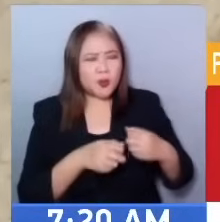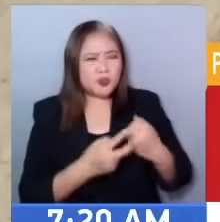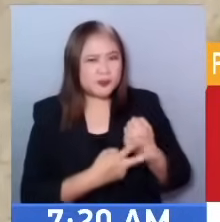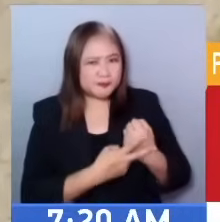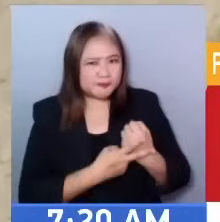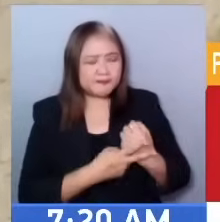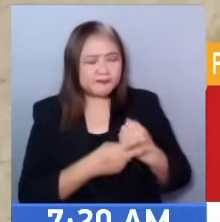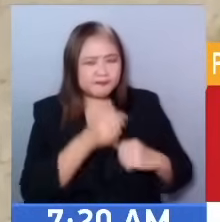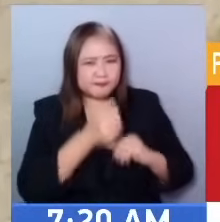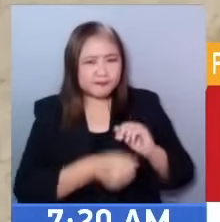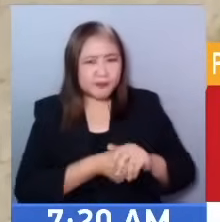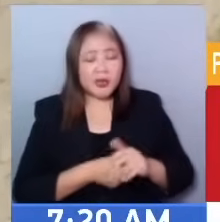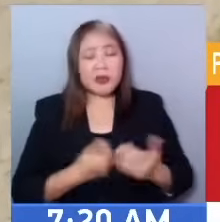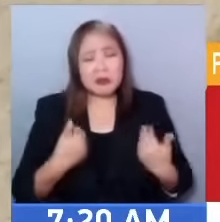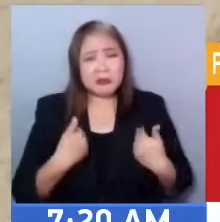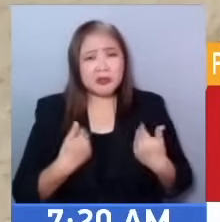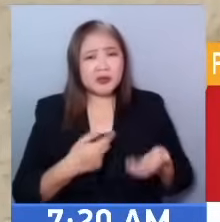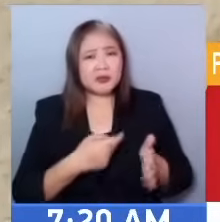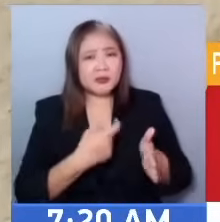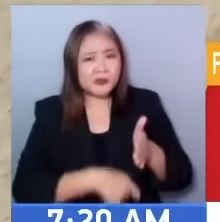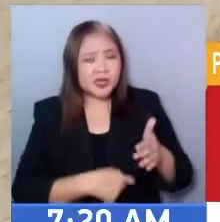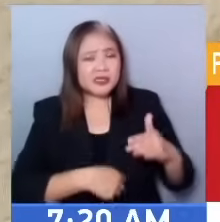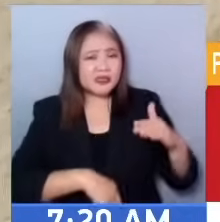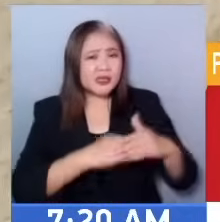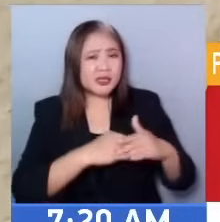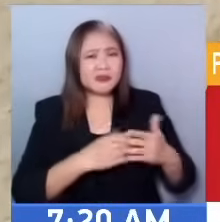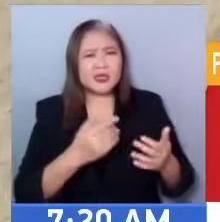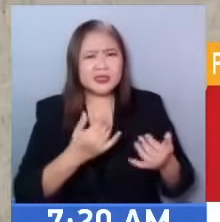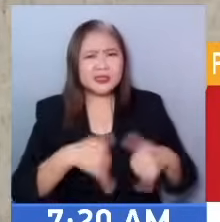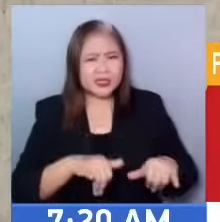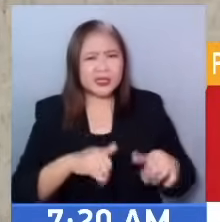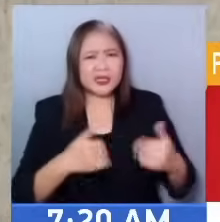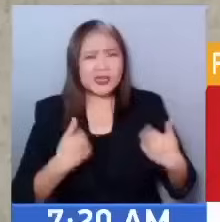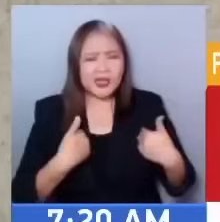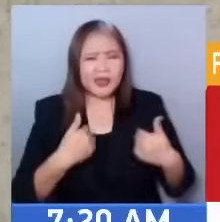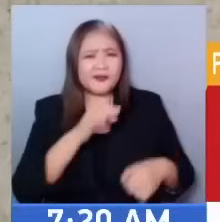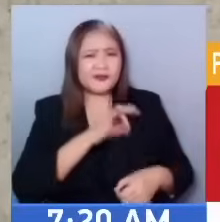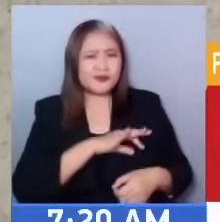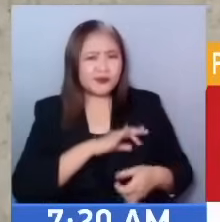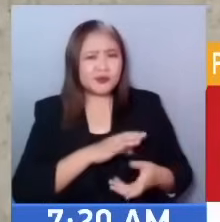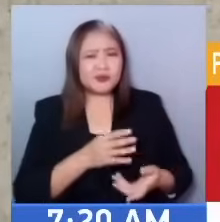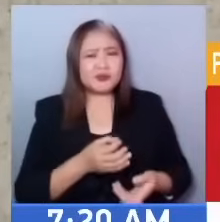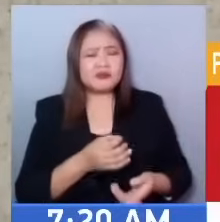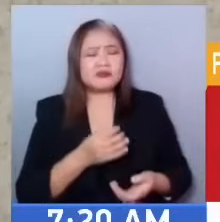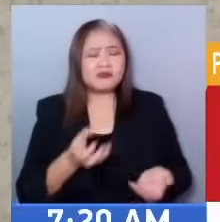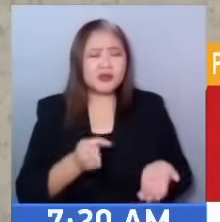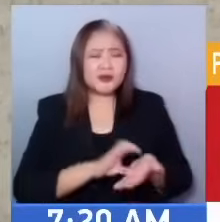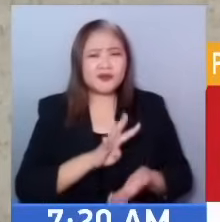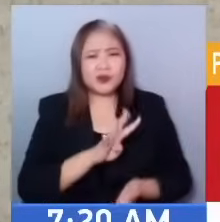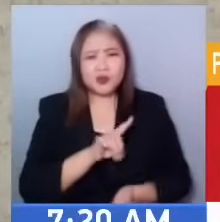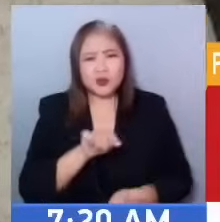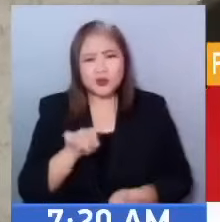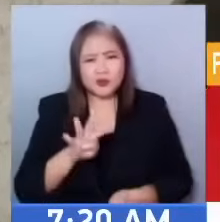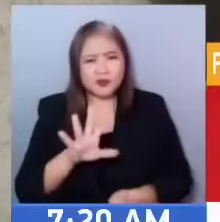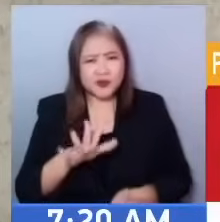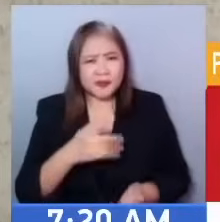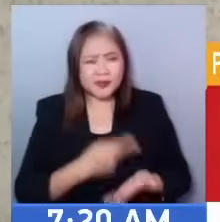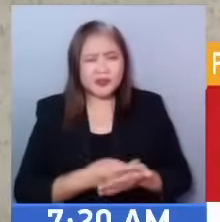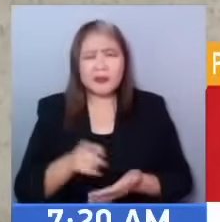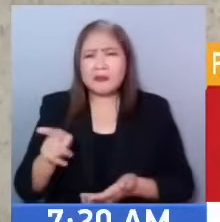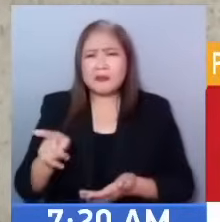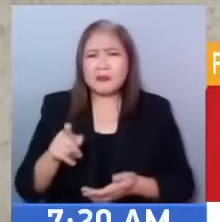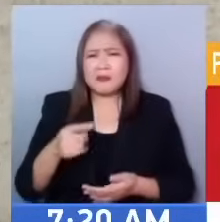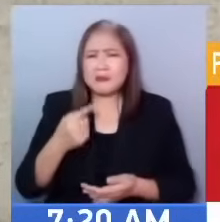ay reasonable, kikita pa rin ang lahat sa 41 to 45 pesos per kilo. Pero umaaray po yung mga retailer,